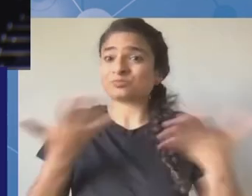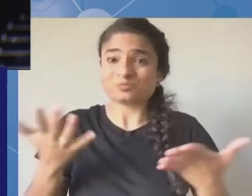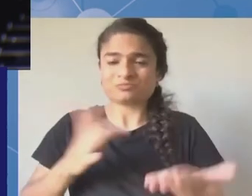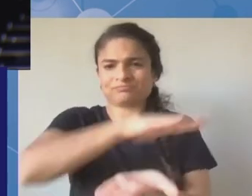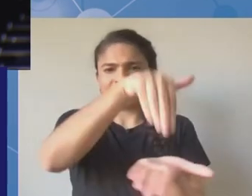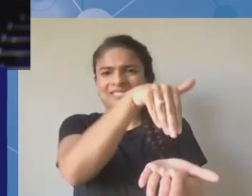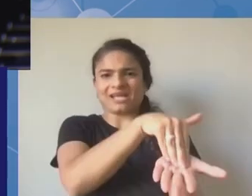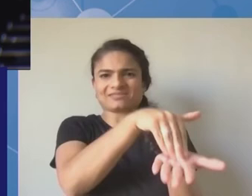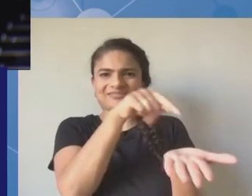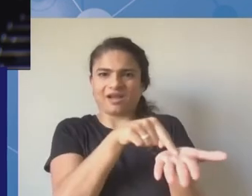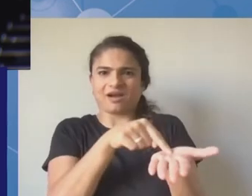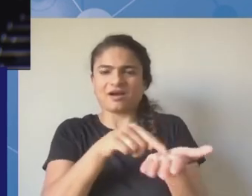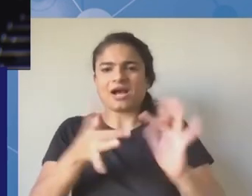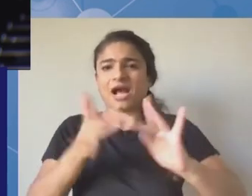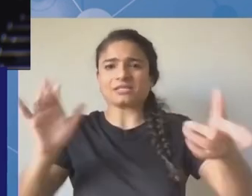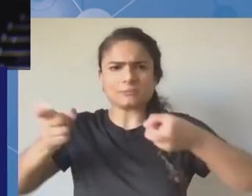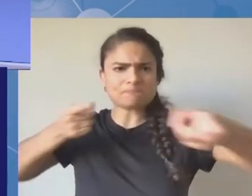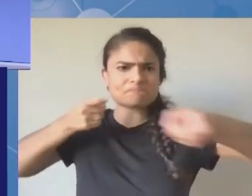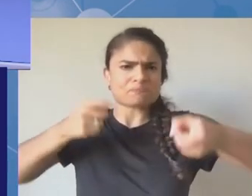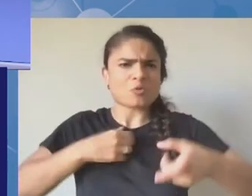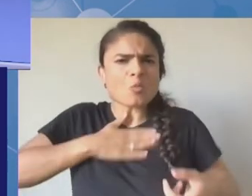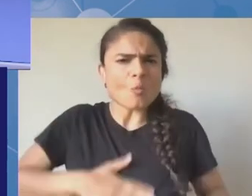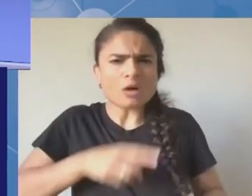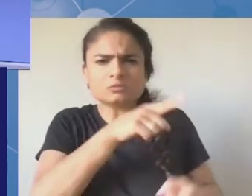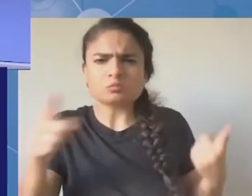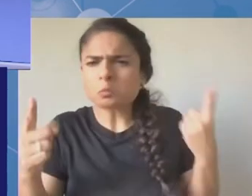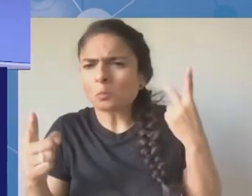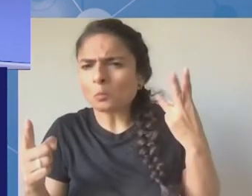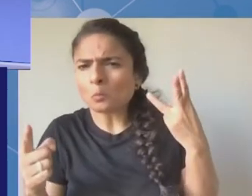وسأحاول تحريك وتفعيل مركز